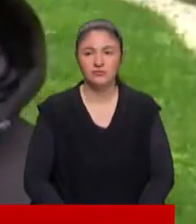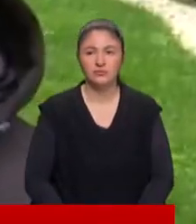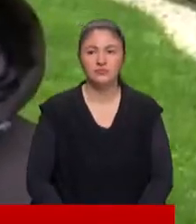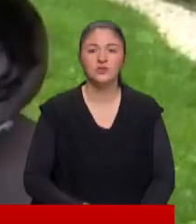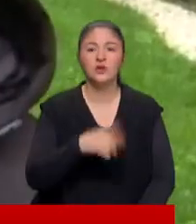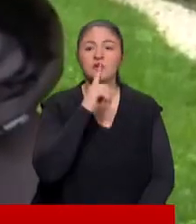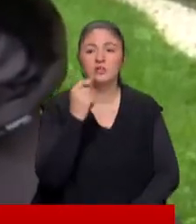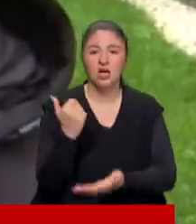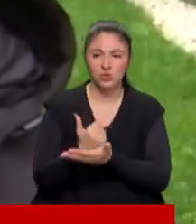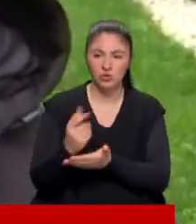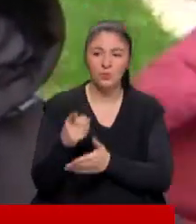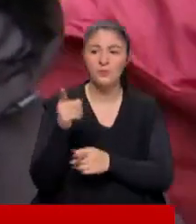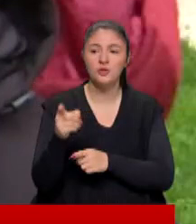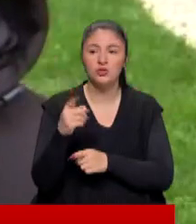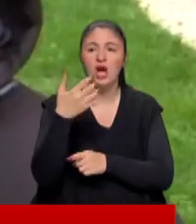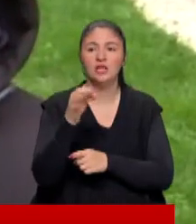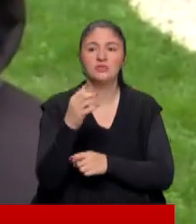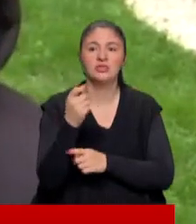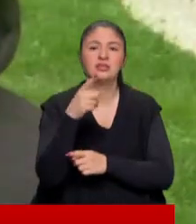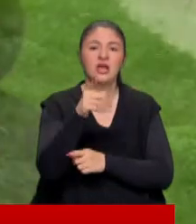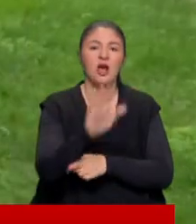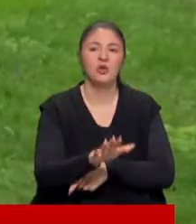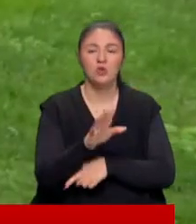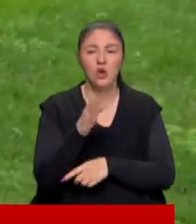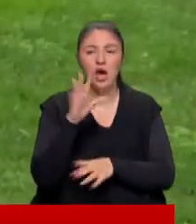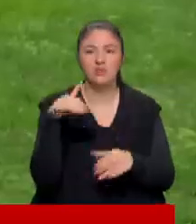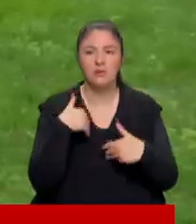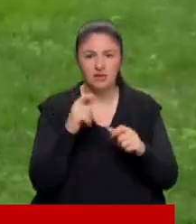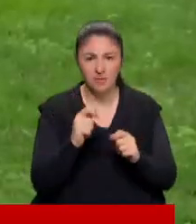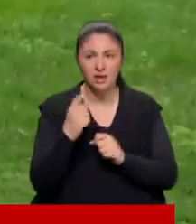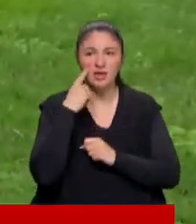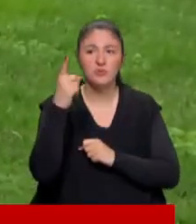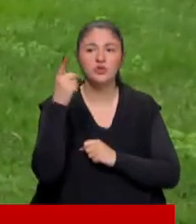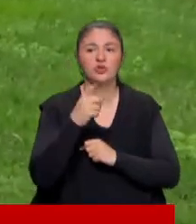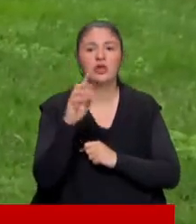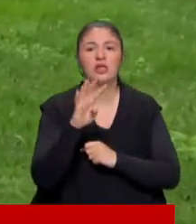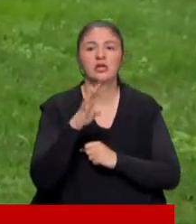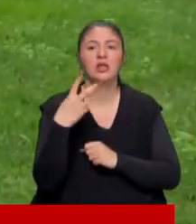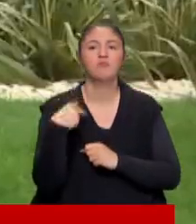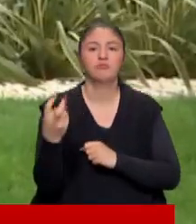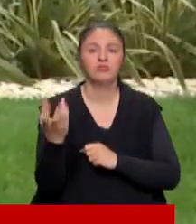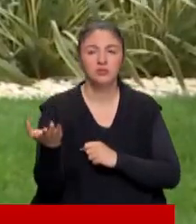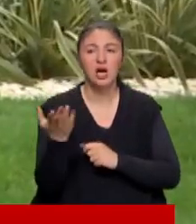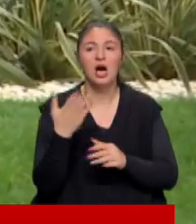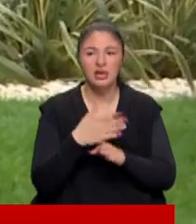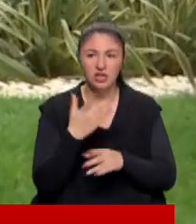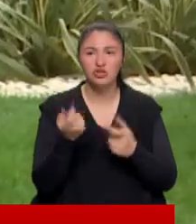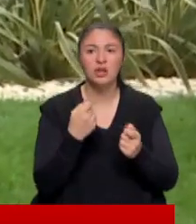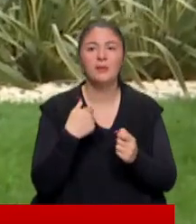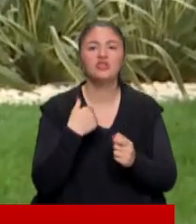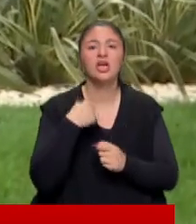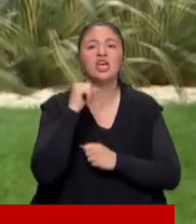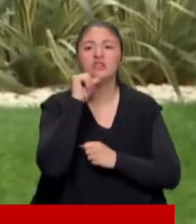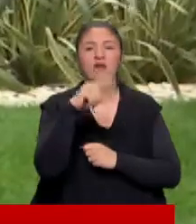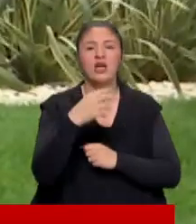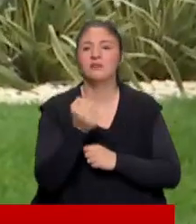100 lira kazanıyorsanız bunun 60 lirası size kalıyor. Her şeyi ben yaparken devlet bunun %40'ını zaten almış oluyor. Aslında çalışandan bence hiç vergi